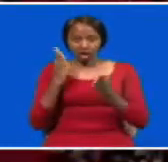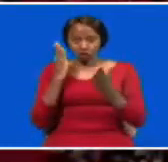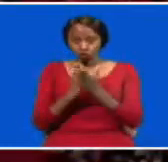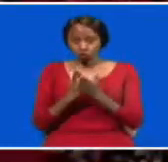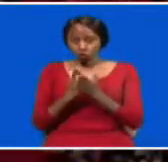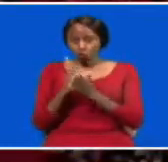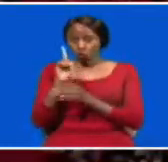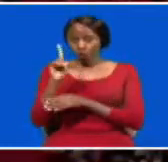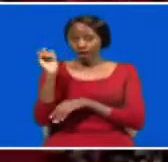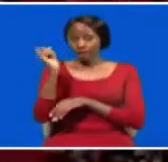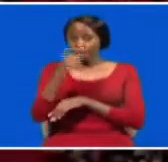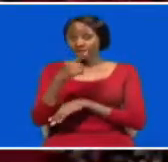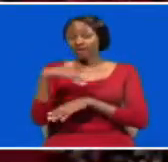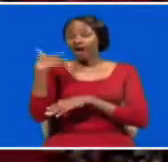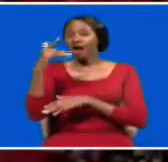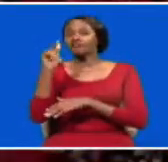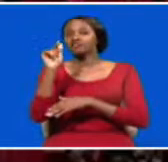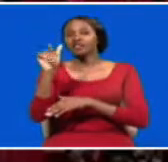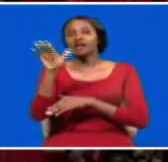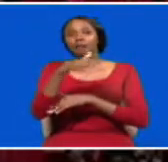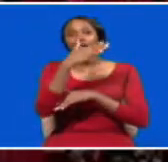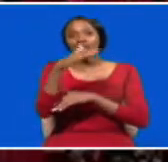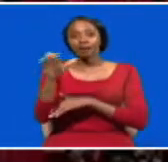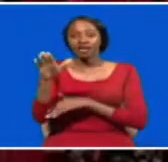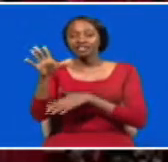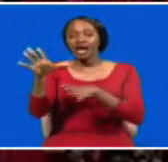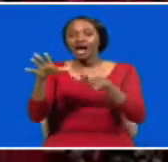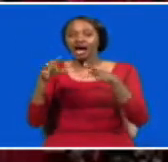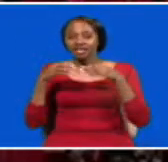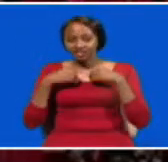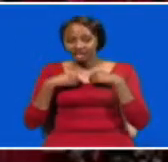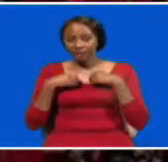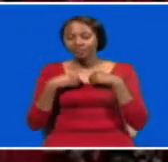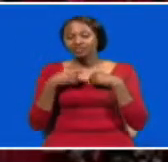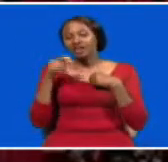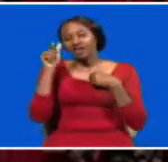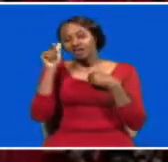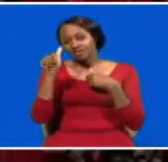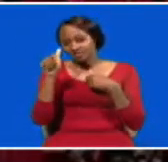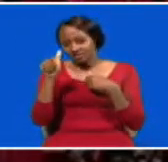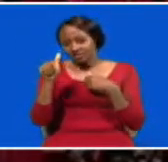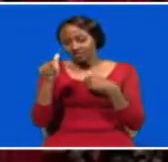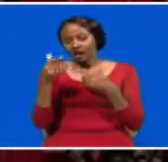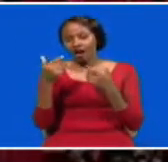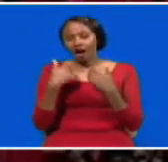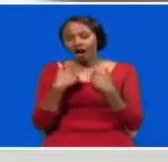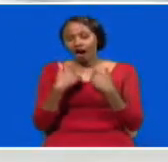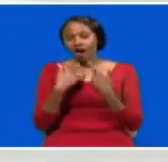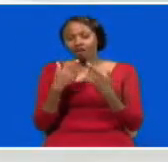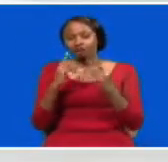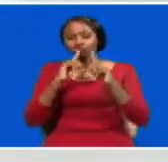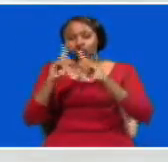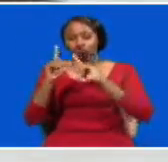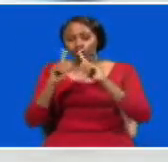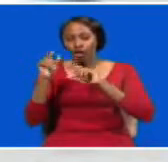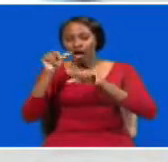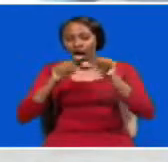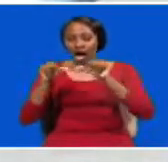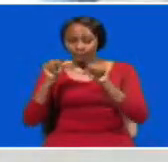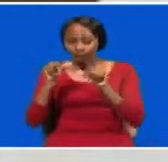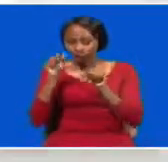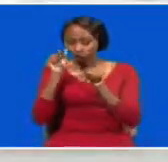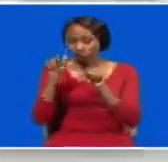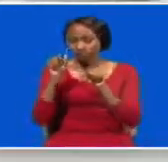Takriban mwezi moja baada ya bunge la Kenya kupitisha hoja ya serikali kuharamisha na kupiga marufuku midahalo na usambazaji